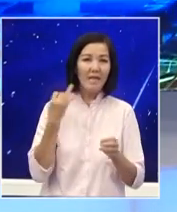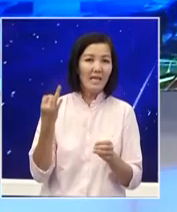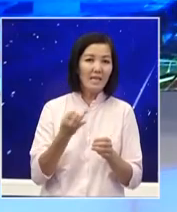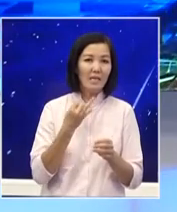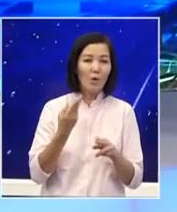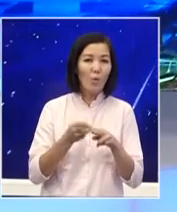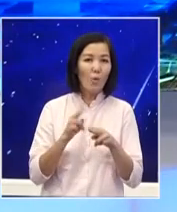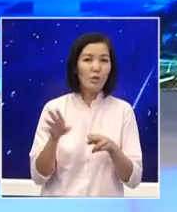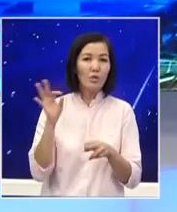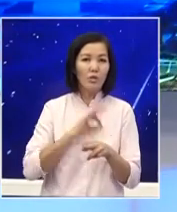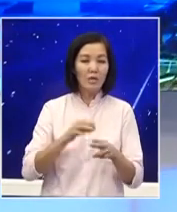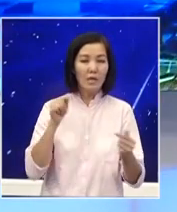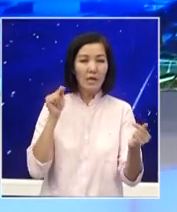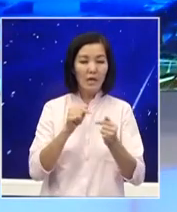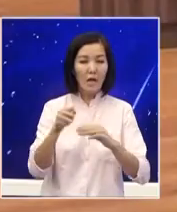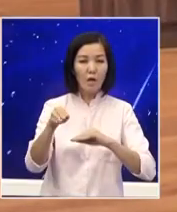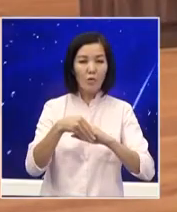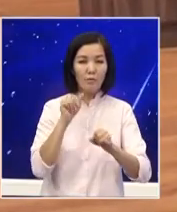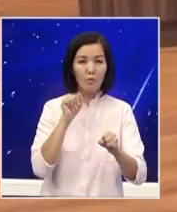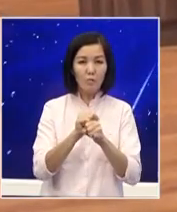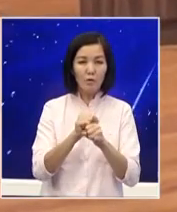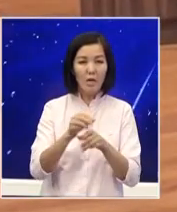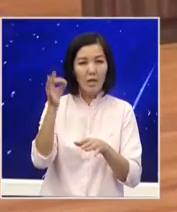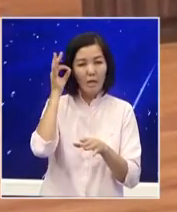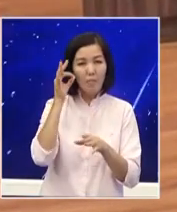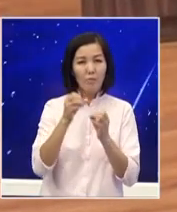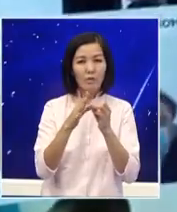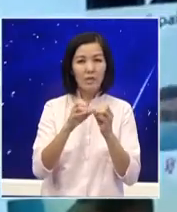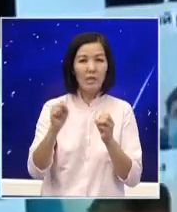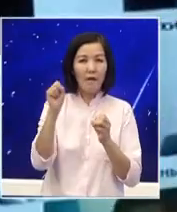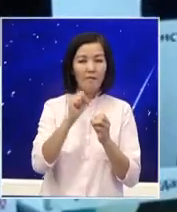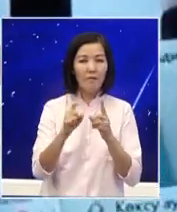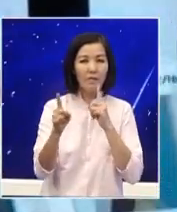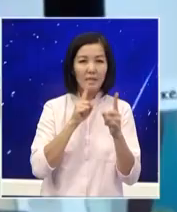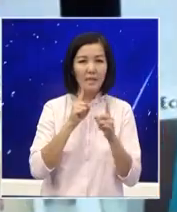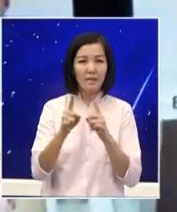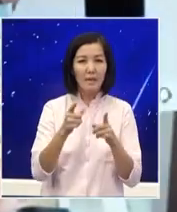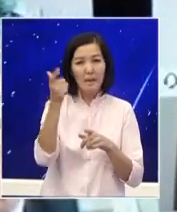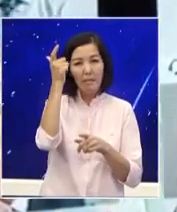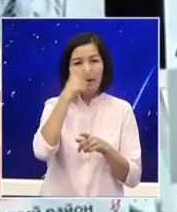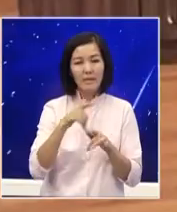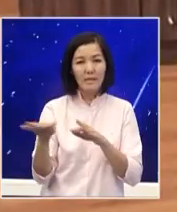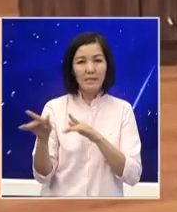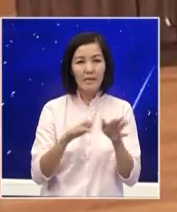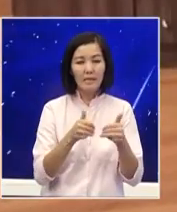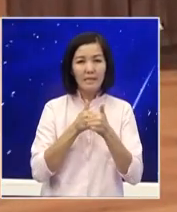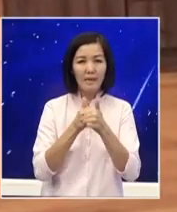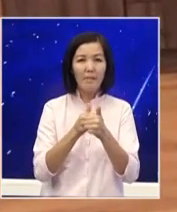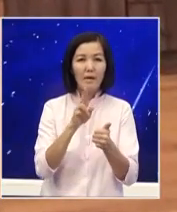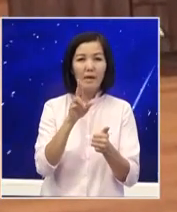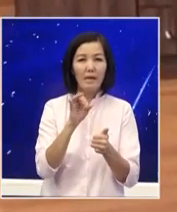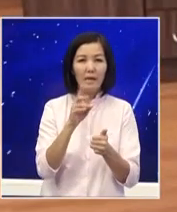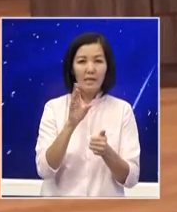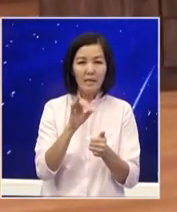способ борьбы с проявлением коррупции напомним 14 августа на заседании совета поэтикой действия заместителя акима карасайского